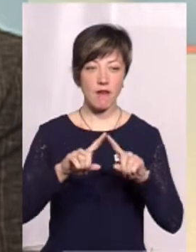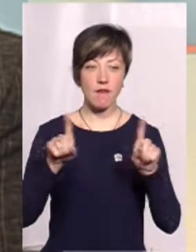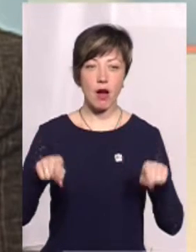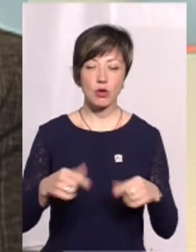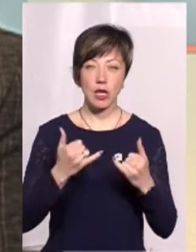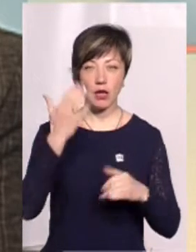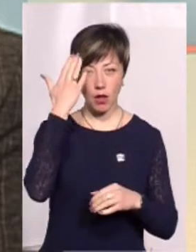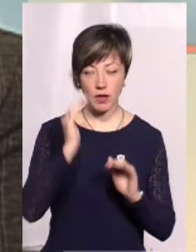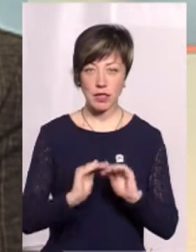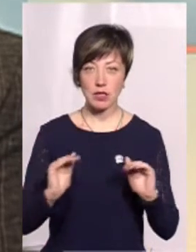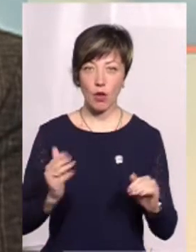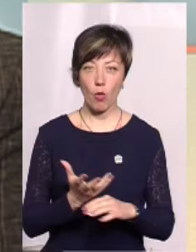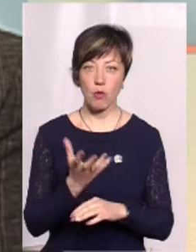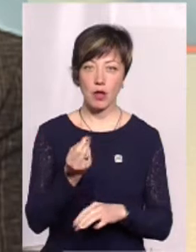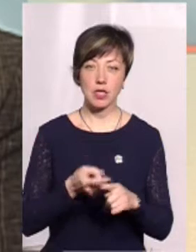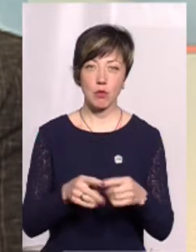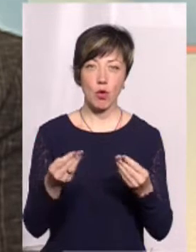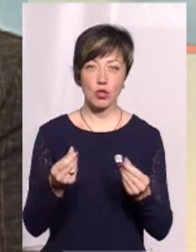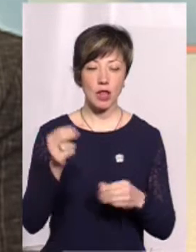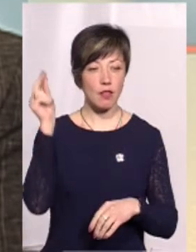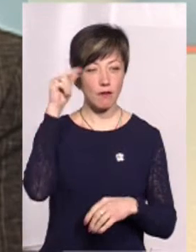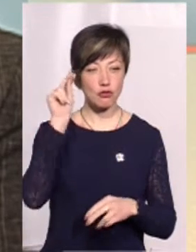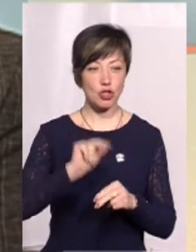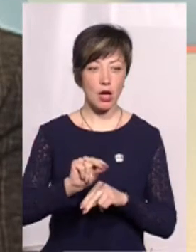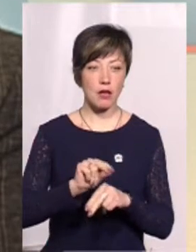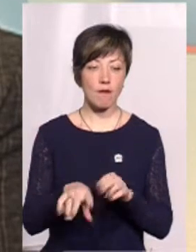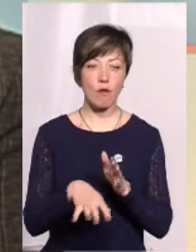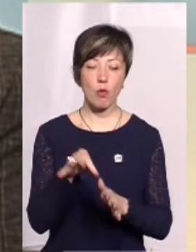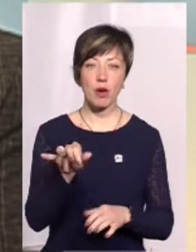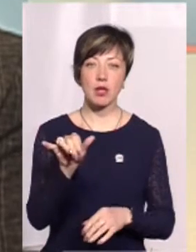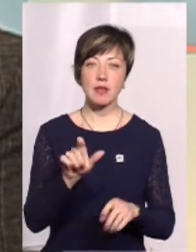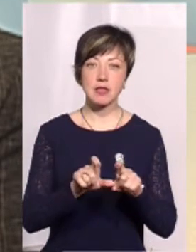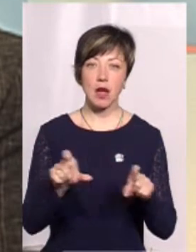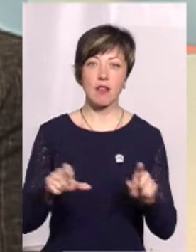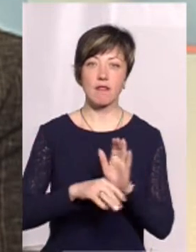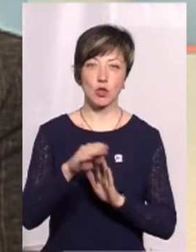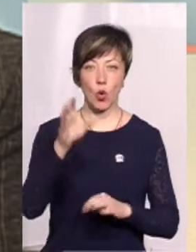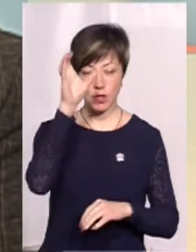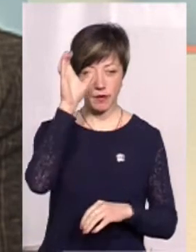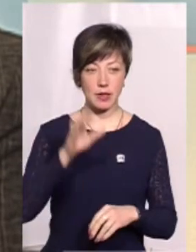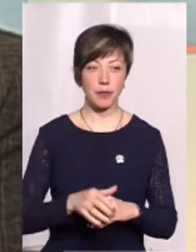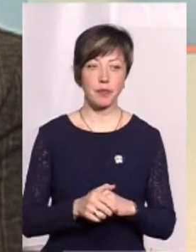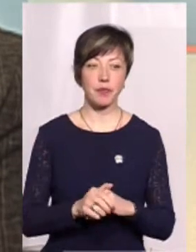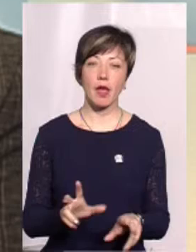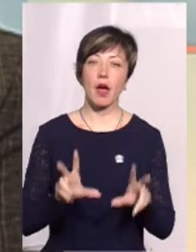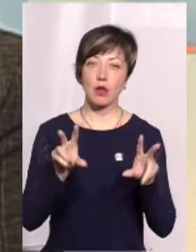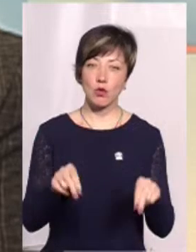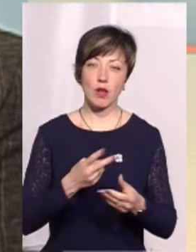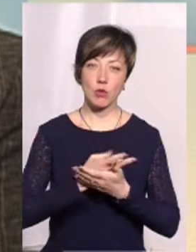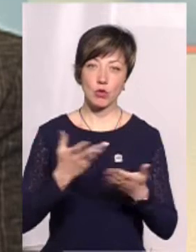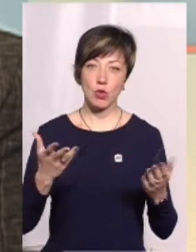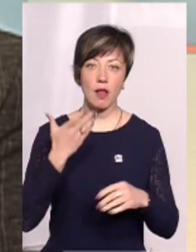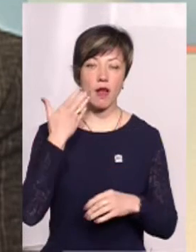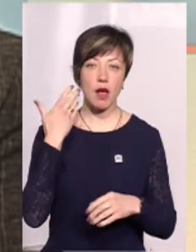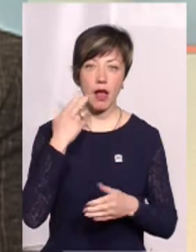для талановитих школярів, щоб оплачувати цими коштами навчання в обраному закладі вищої освіти, гарантувати прозоре